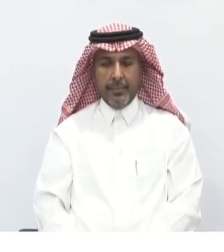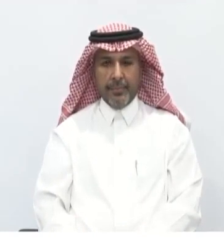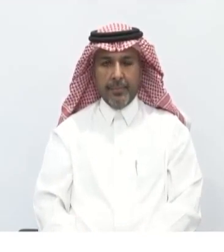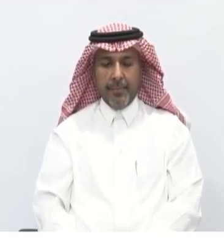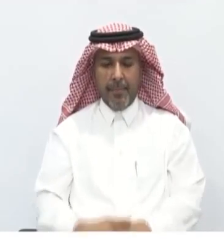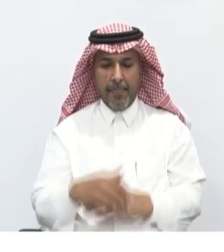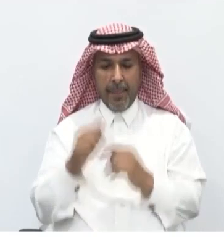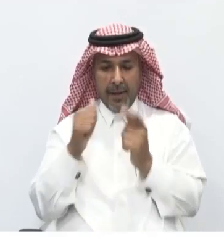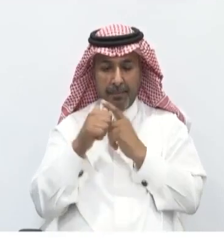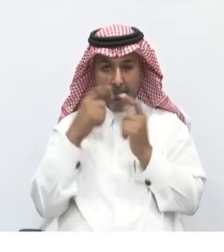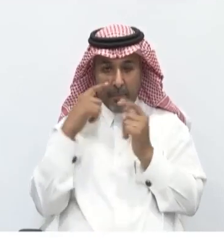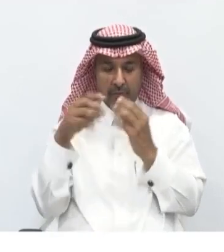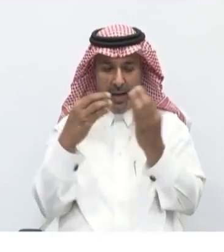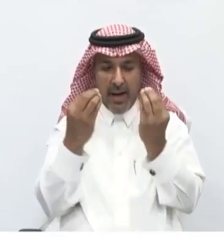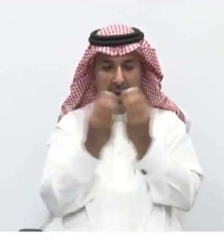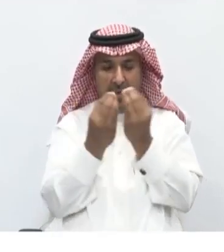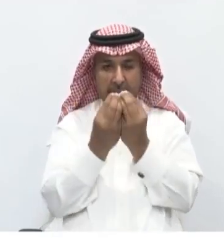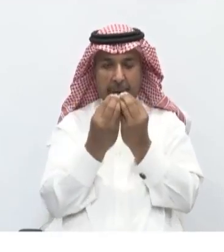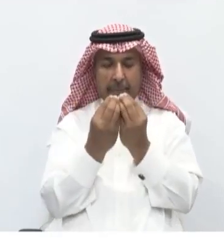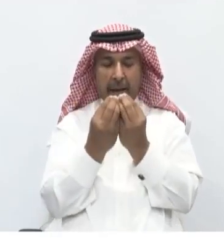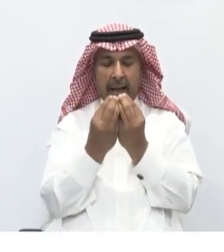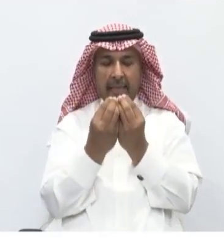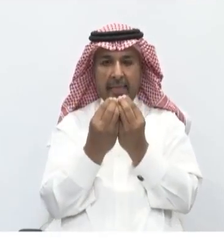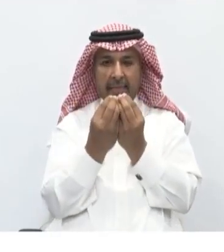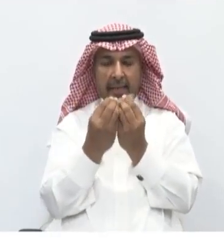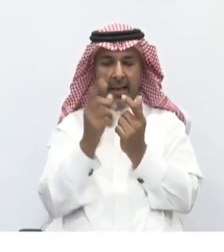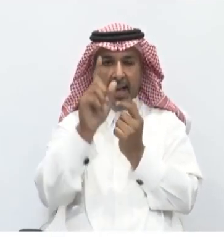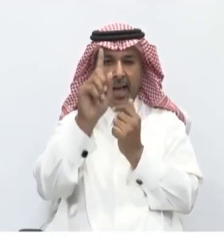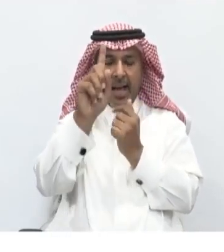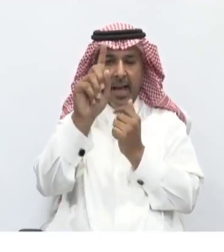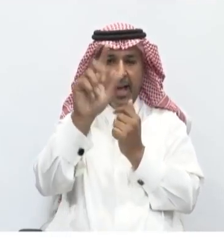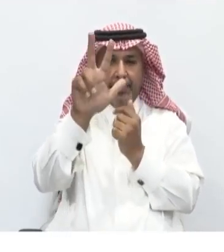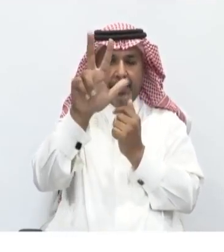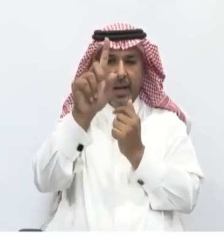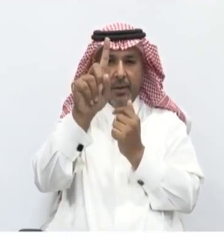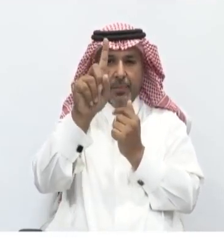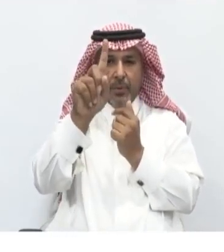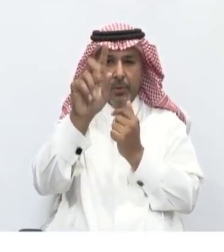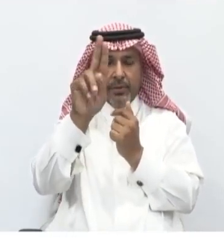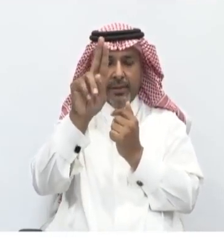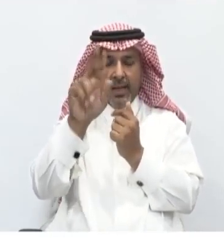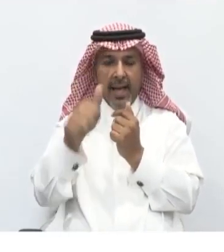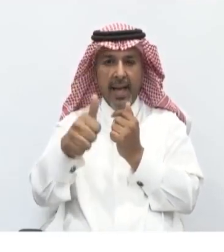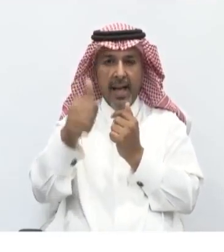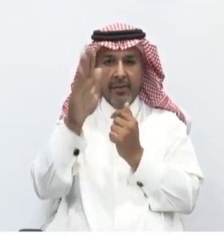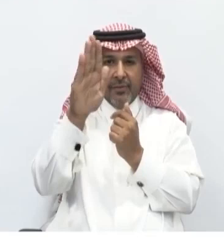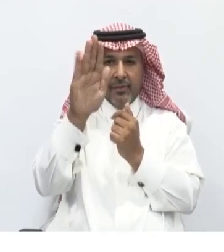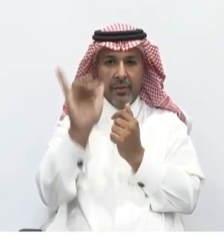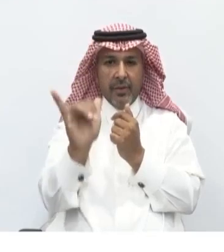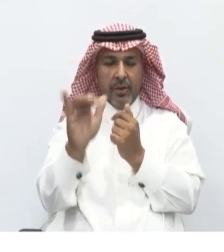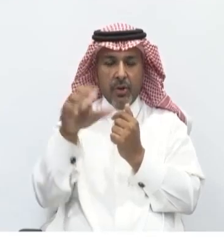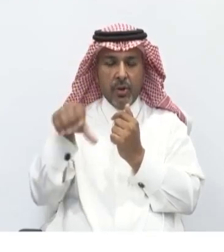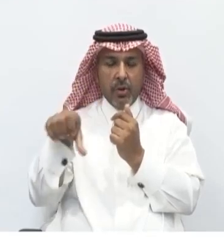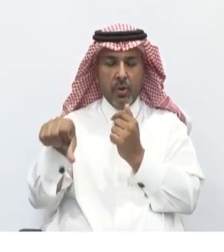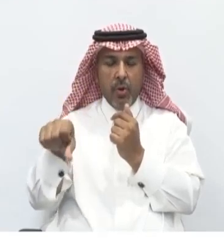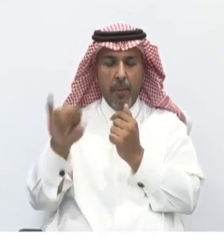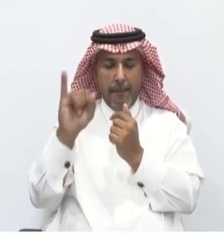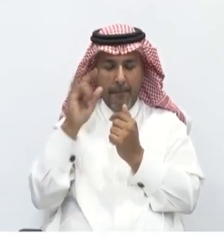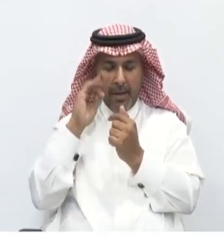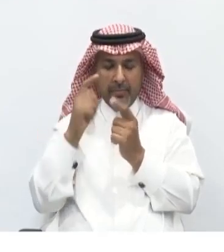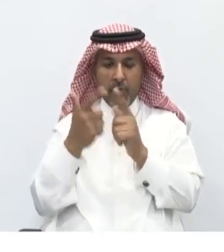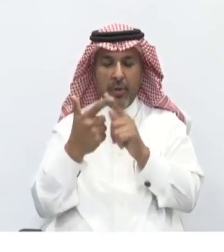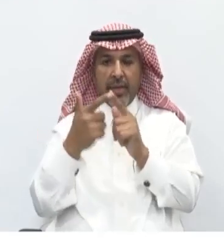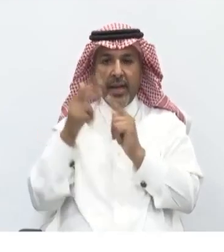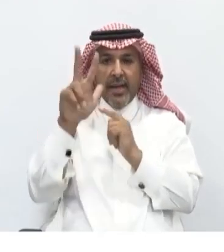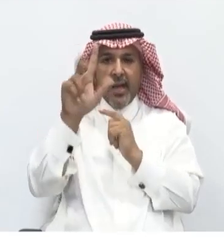البوتاسيوم اذا تربط احد النسبه الموليه بين مولات البوتاسيوم لان بدانا فيه ومولات البروم المتفاعله